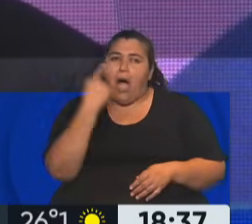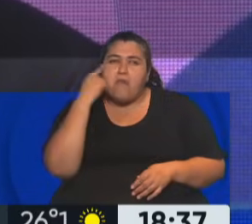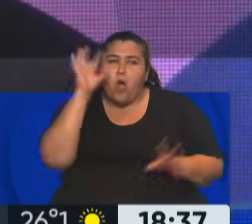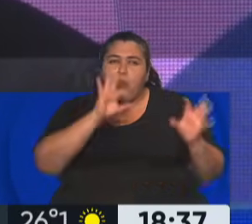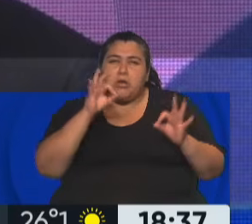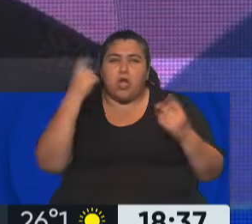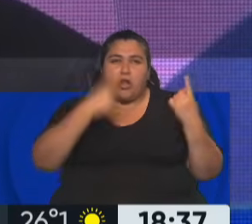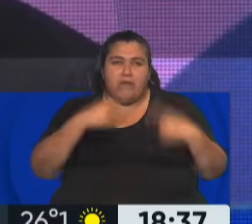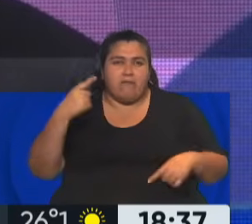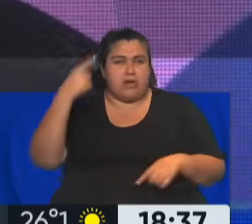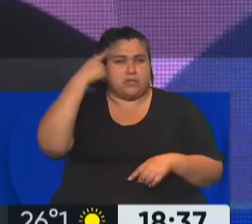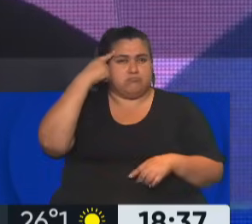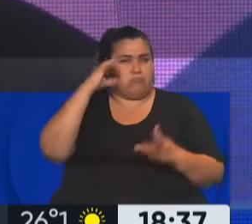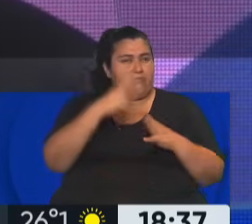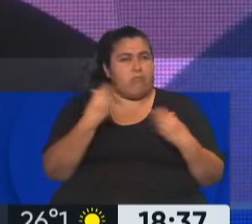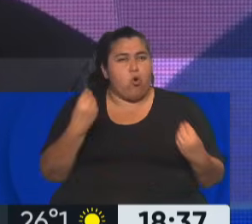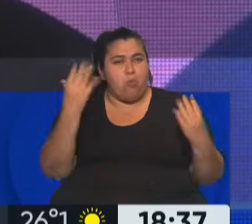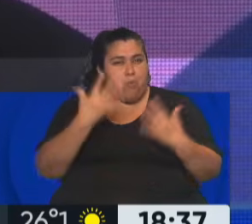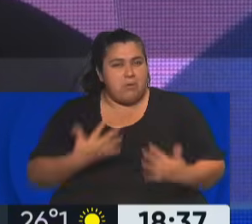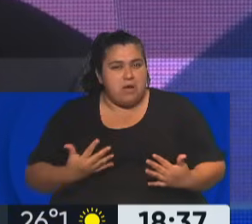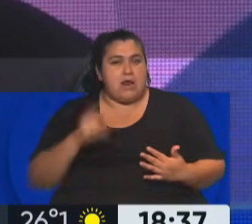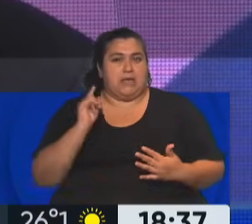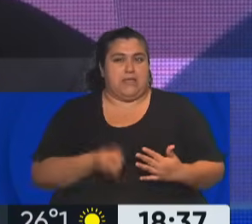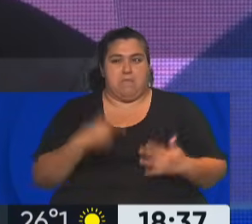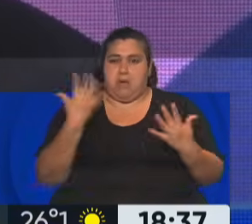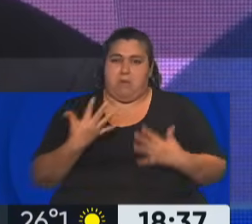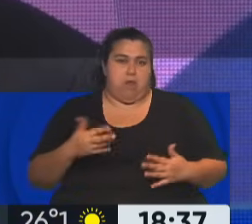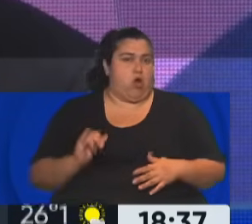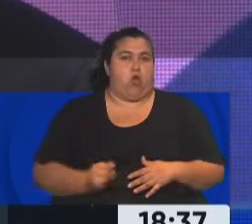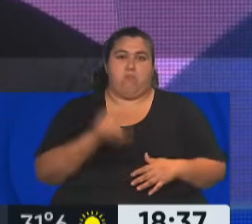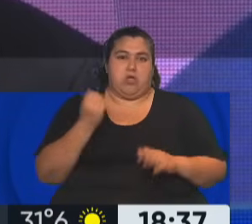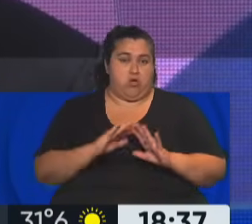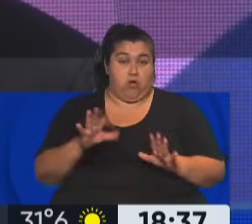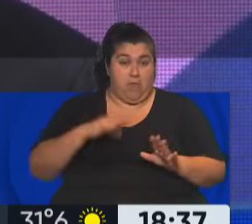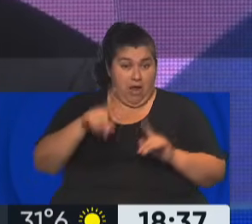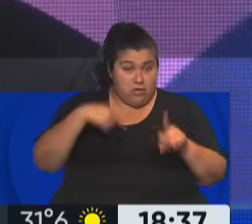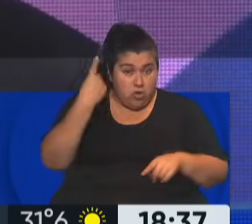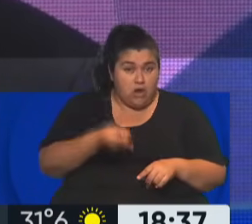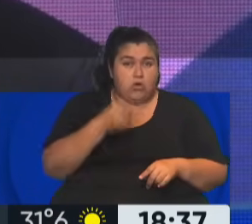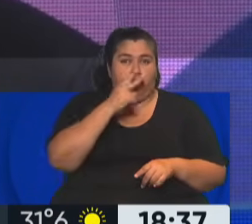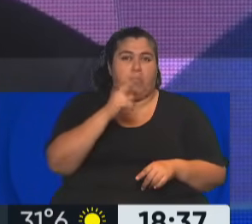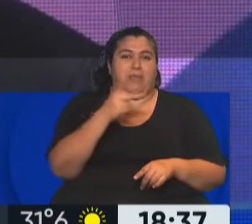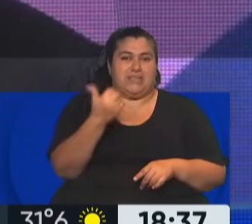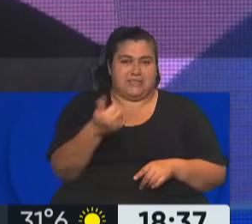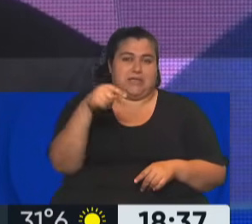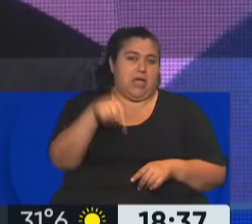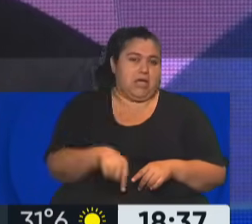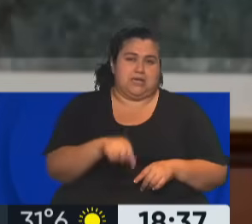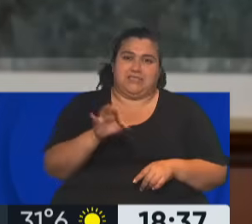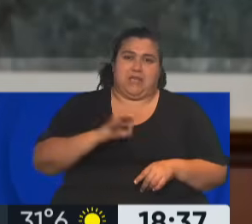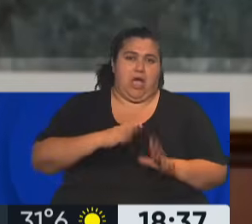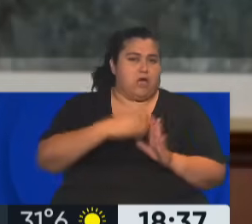备。所以未来这一年，2026年，对台湾来讲是非常关键的一